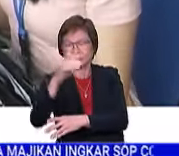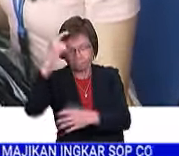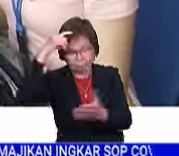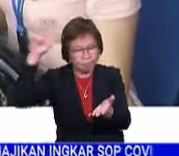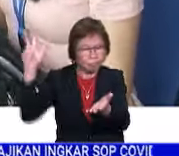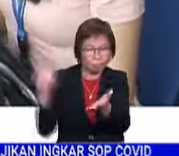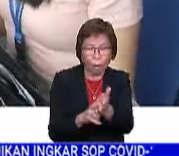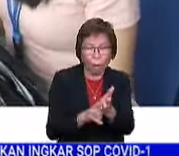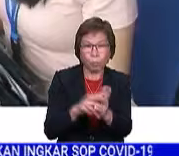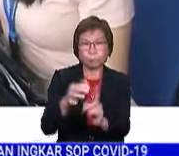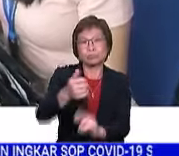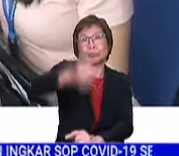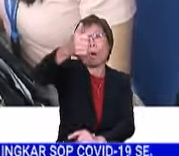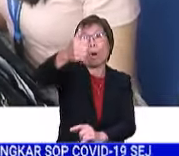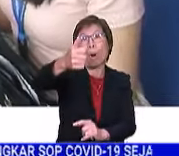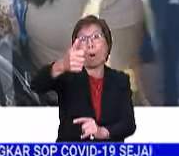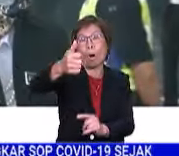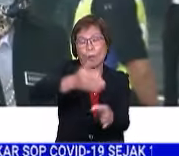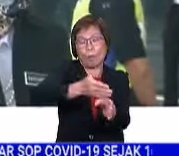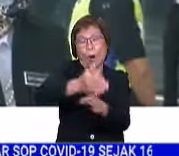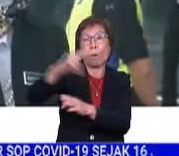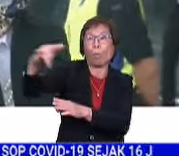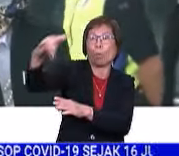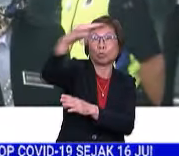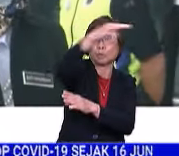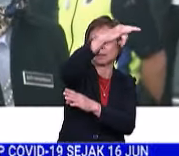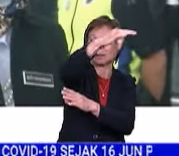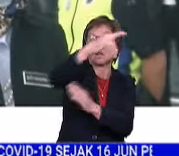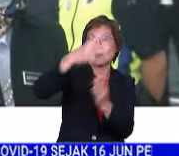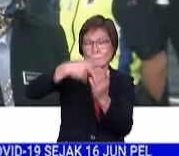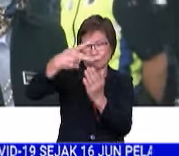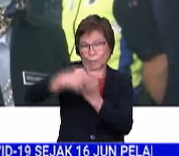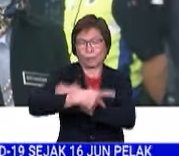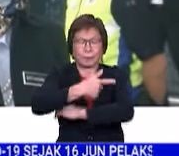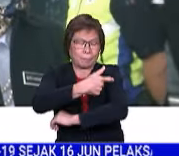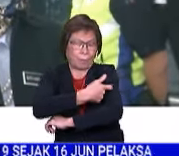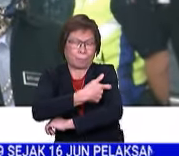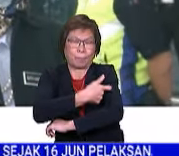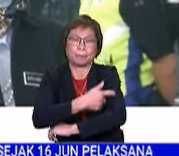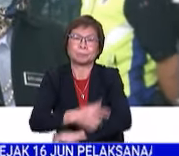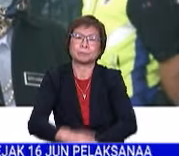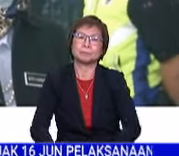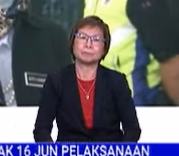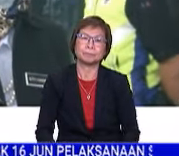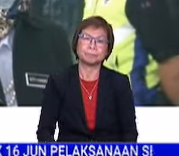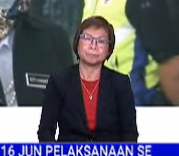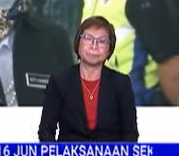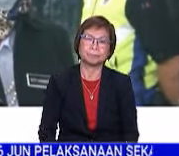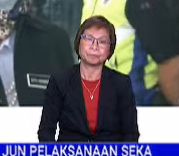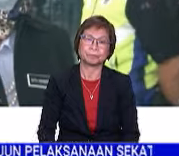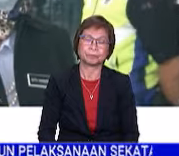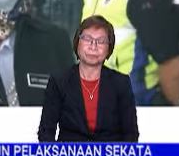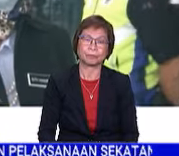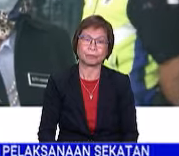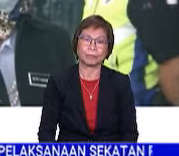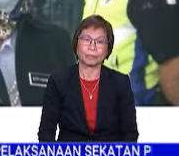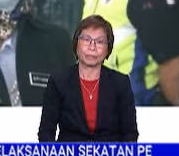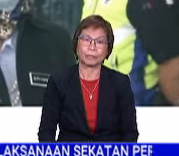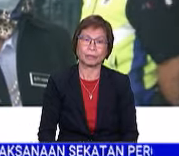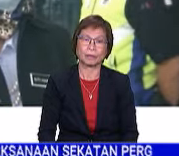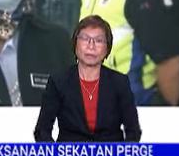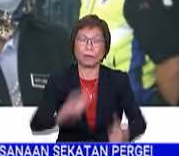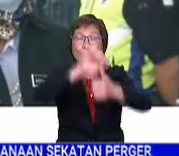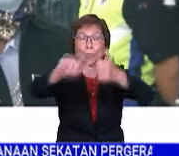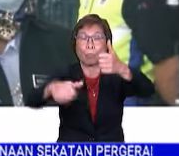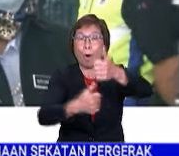mengutamakan sektor udara dalam program imunisasi COVID-19 kebangsaan di bawah